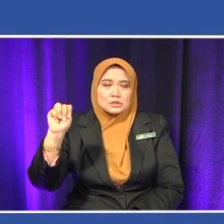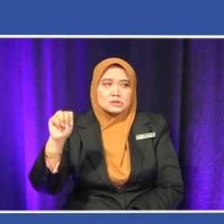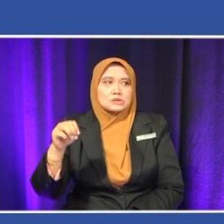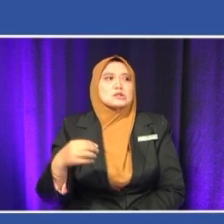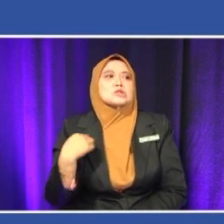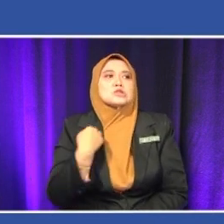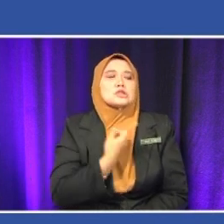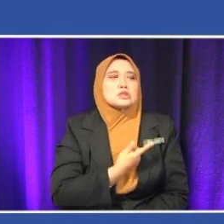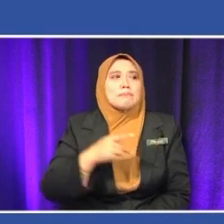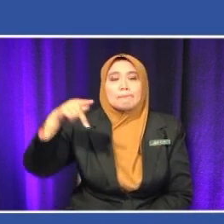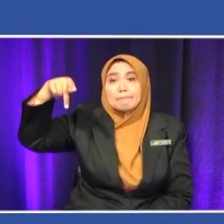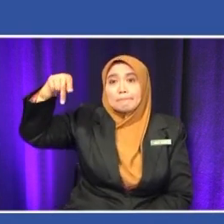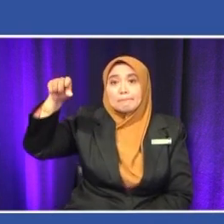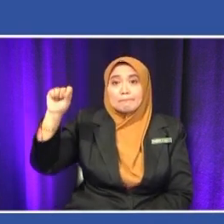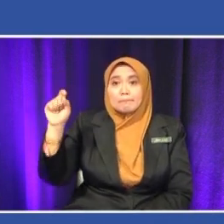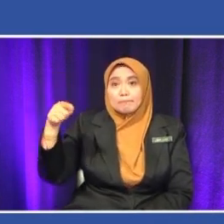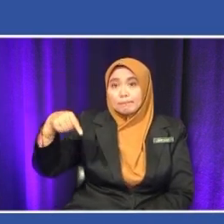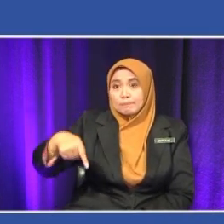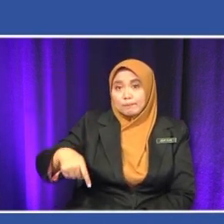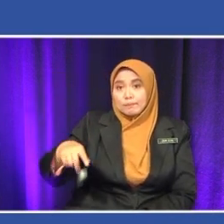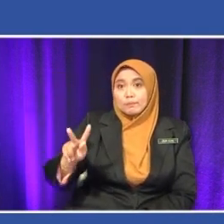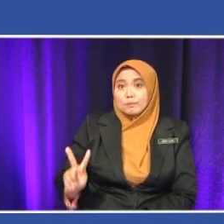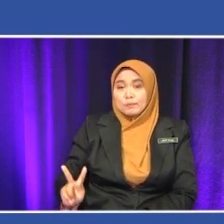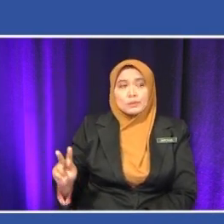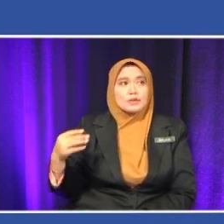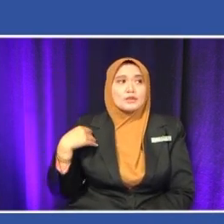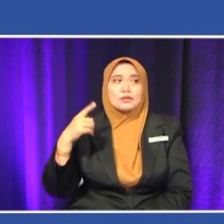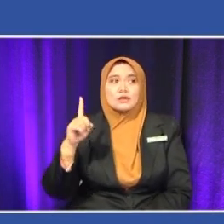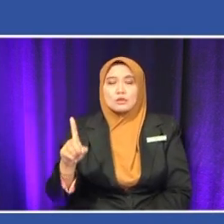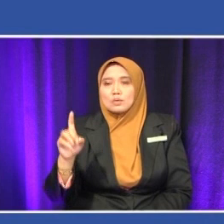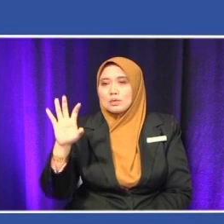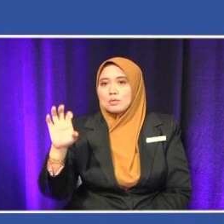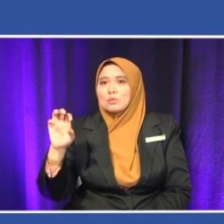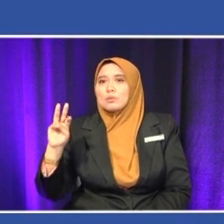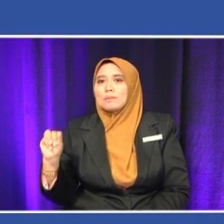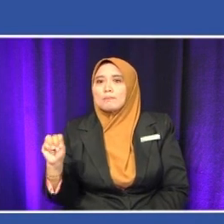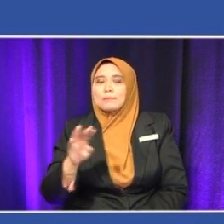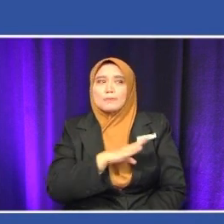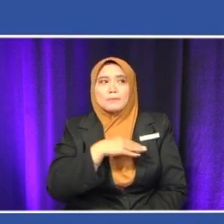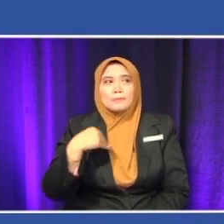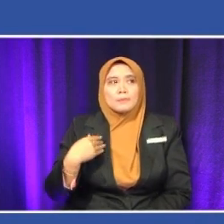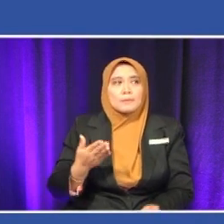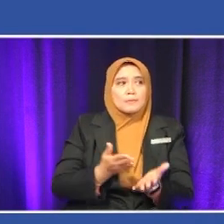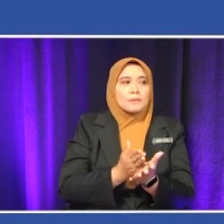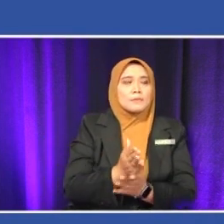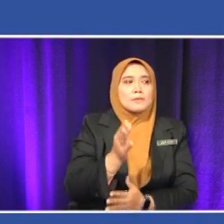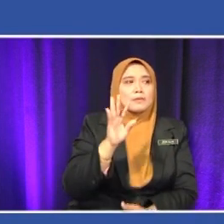ada PS ke K. Kita ada 150 meter. Dan seterusnya BM ke K 80